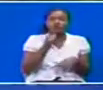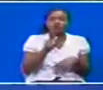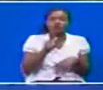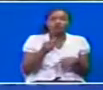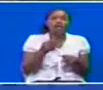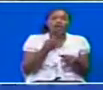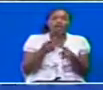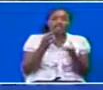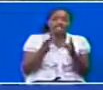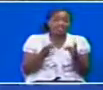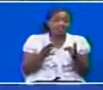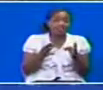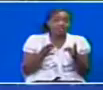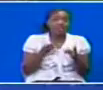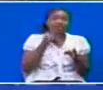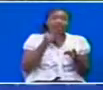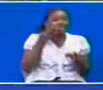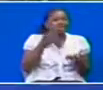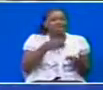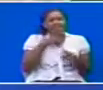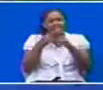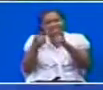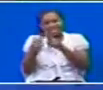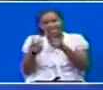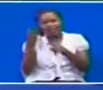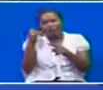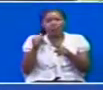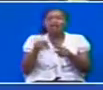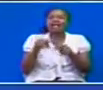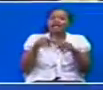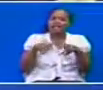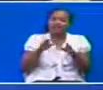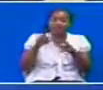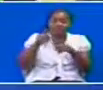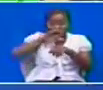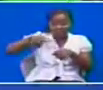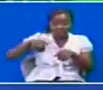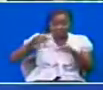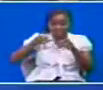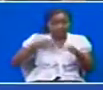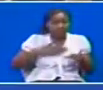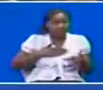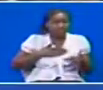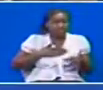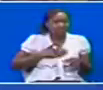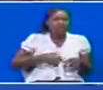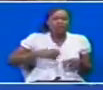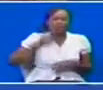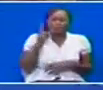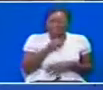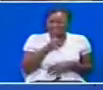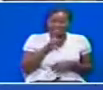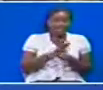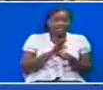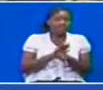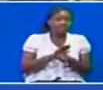Lakini kama ni binadamu ameingia paki ameuawa, kwa nini waachilie ndovu waje kwenye mashamba yetu? Nasikia uchungu sana. Kwa nini shamba